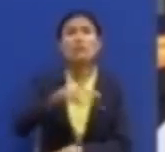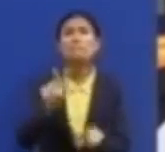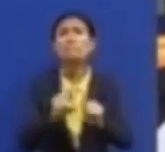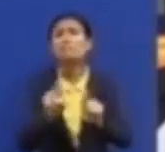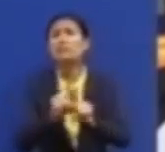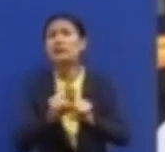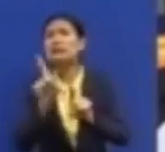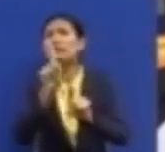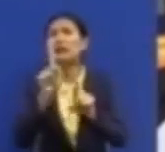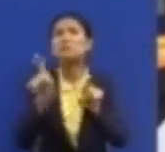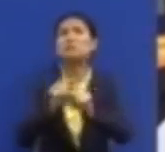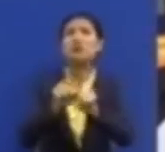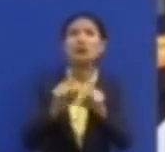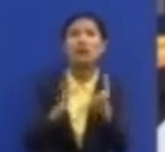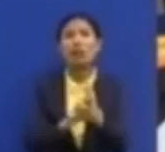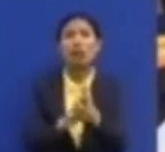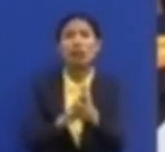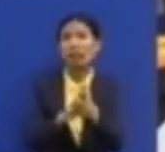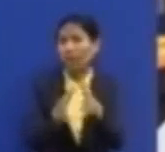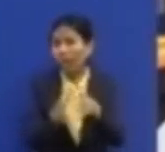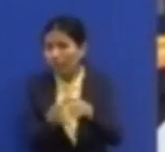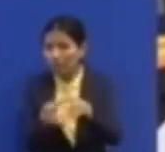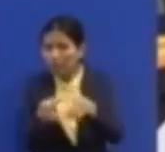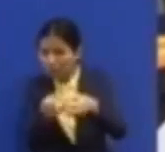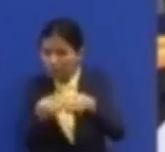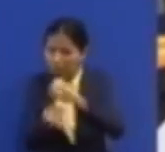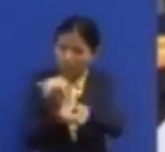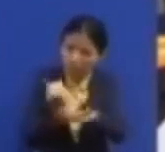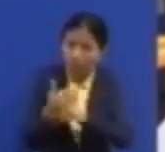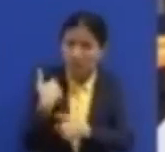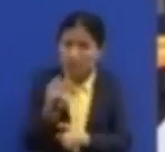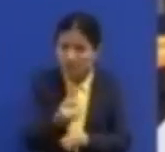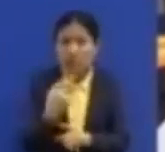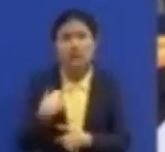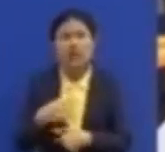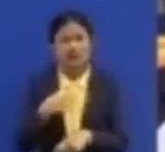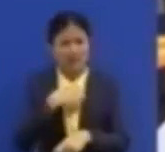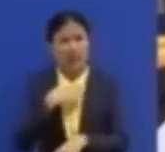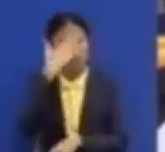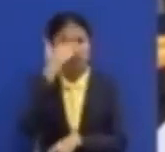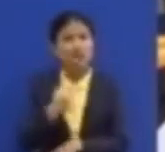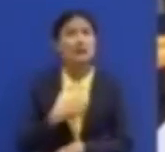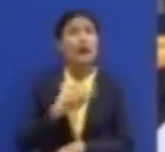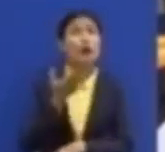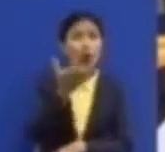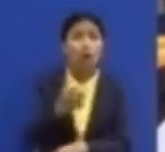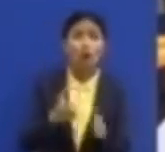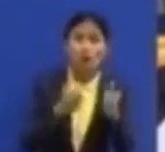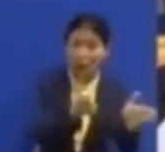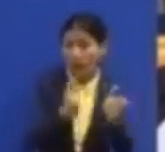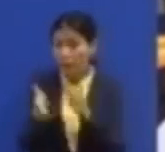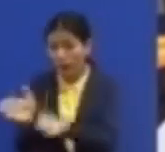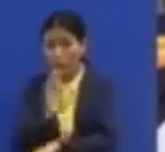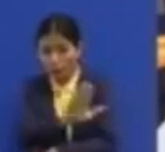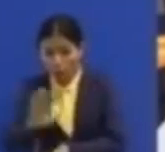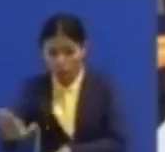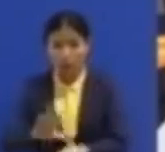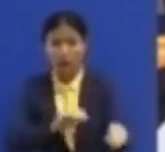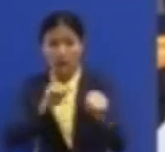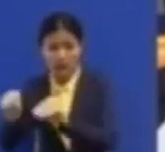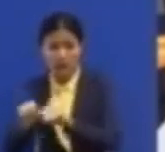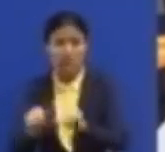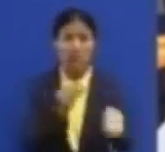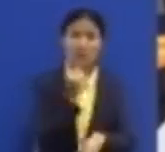ากไปกันหรือไม่อยากจะให้มีการชี้แจงในเหตุผลของแต่ละฝ่ายด้วยว่าเลื่อนเพราะอะไรนะครับผมเรียนว่าสังคมกำลังจับตามอง